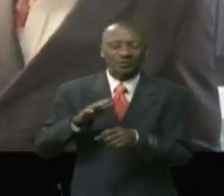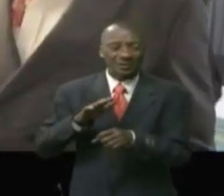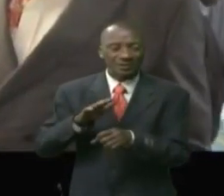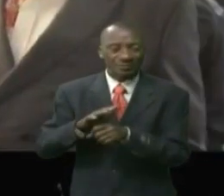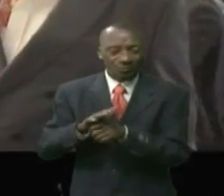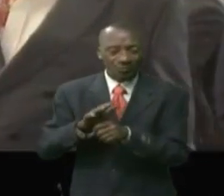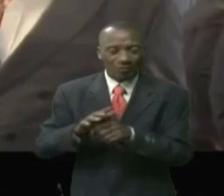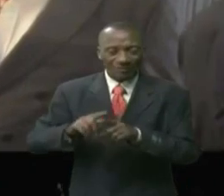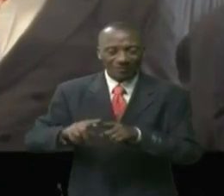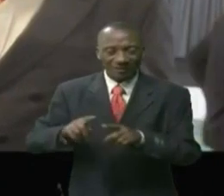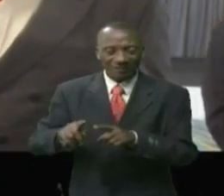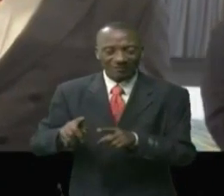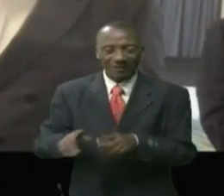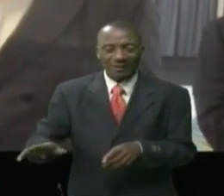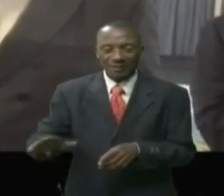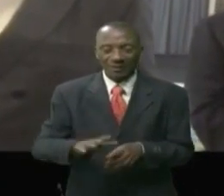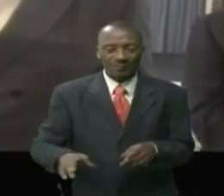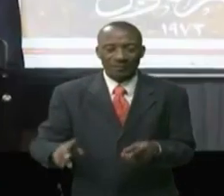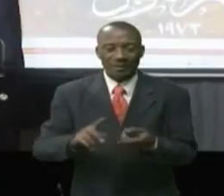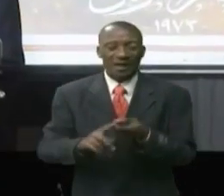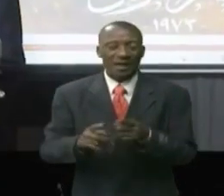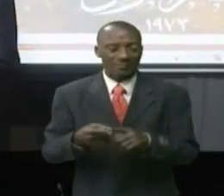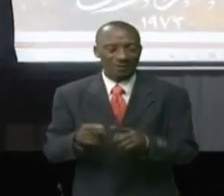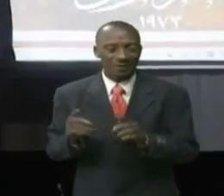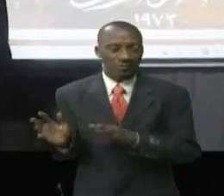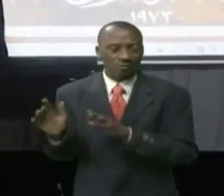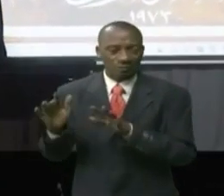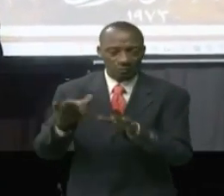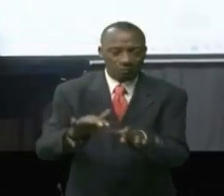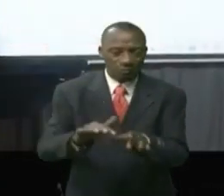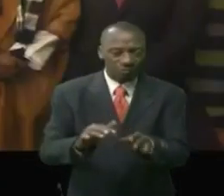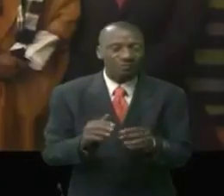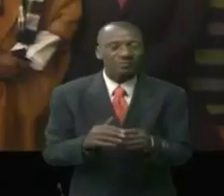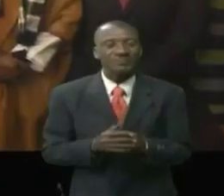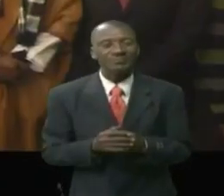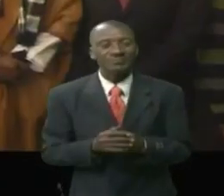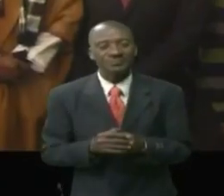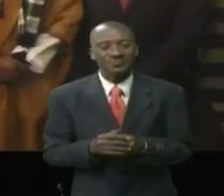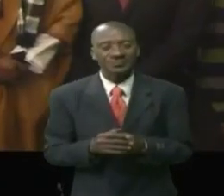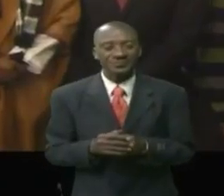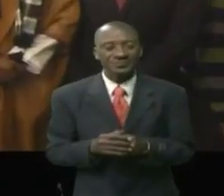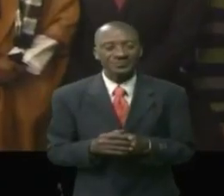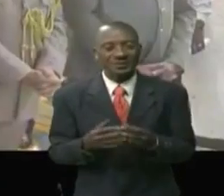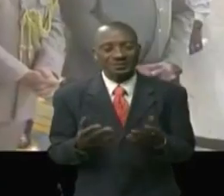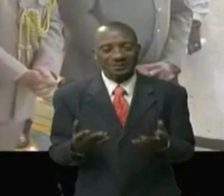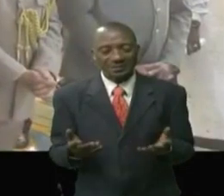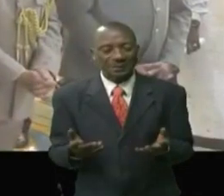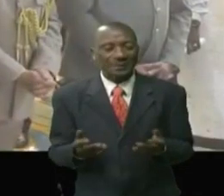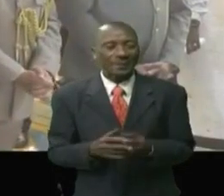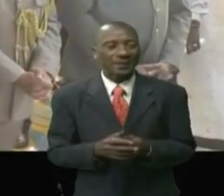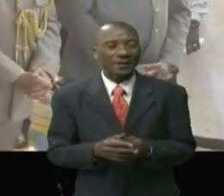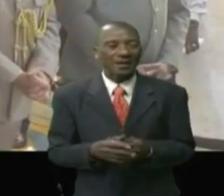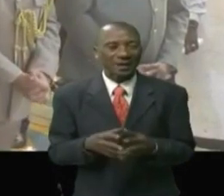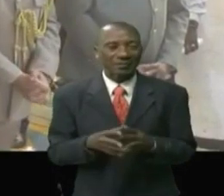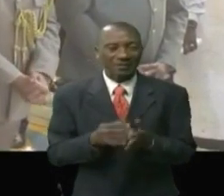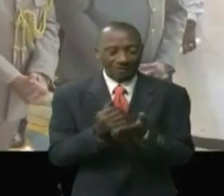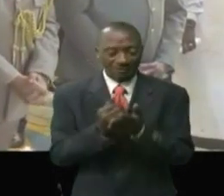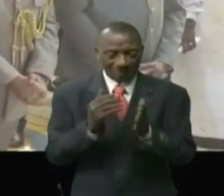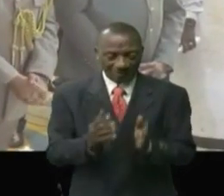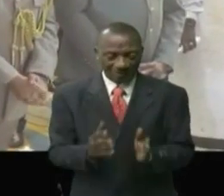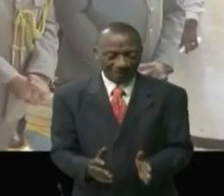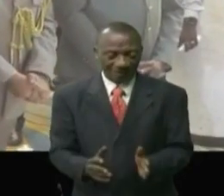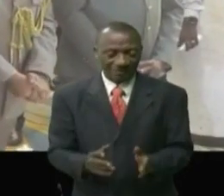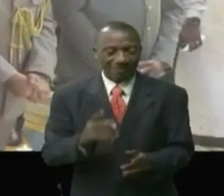l'Égypte les personnalités politiques et militaires de la RDC c'était en présence de l'ambassadeur de la République arabe d'Égypte hham